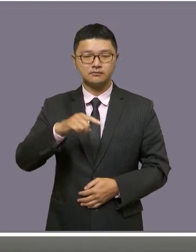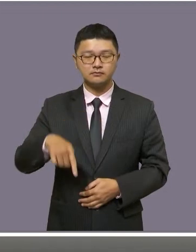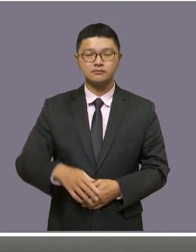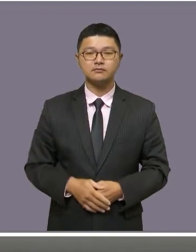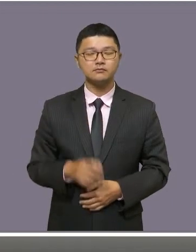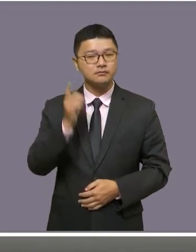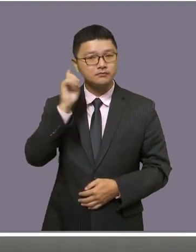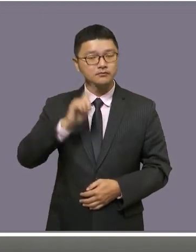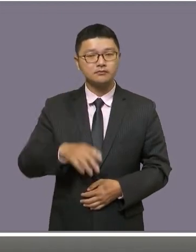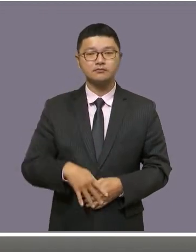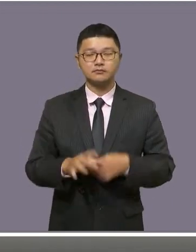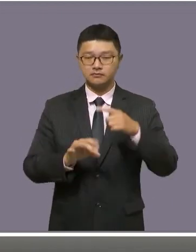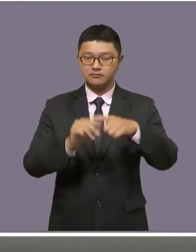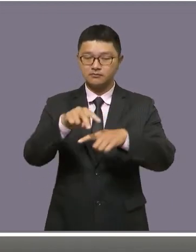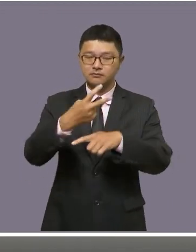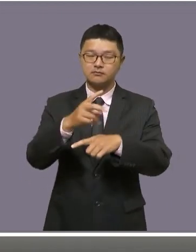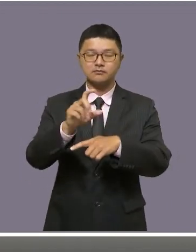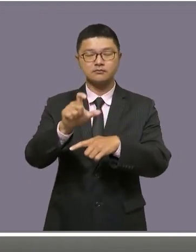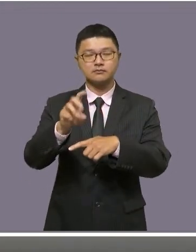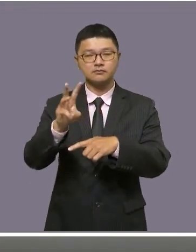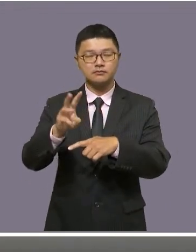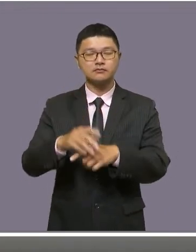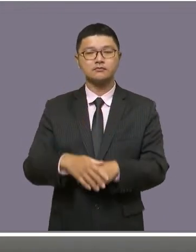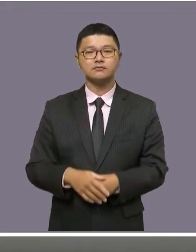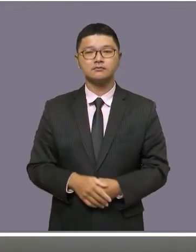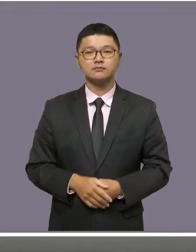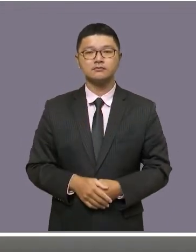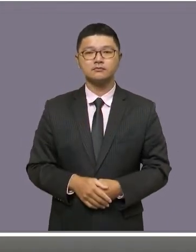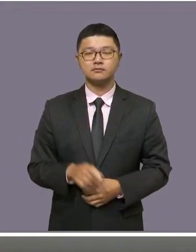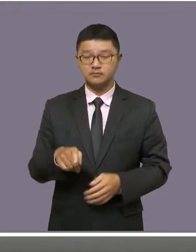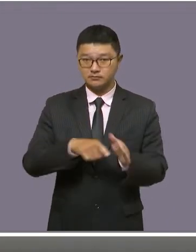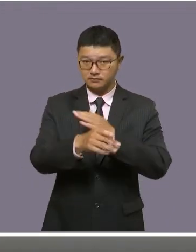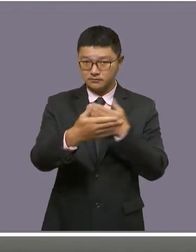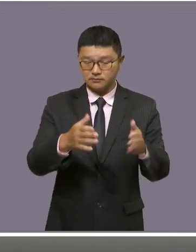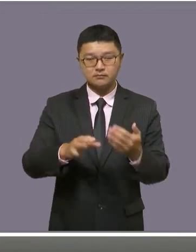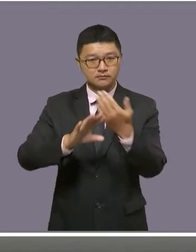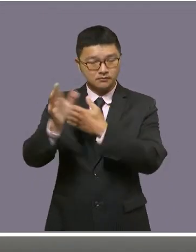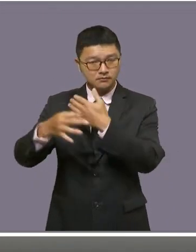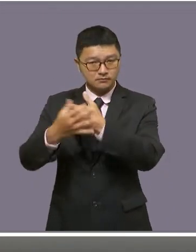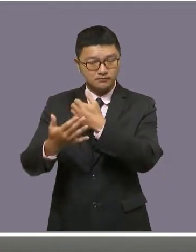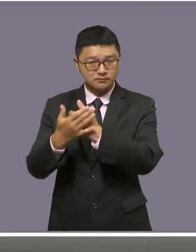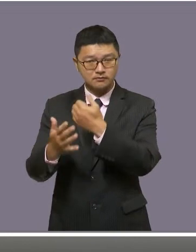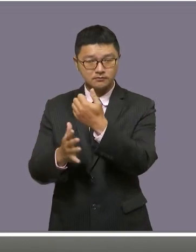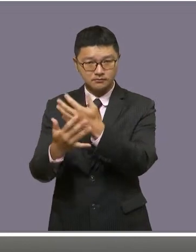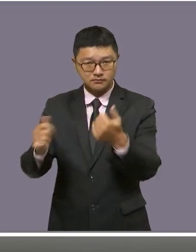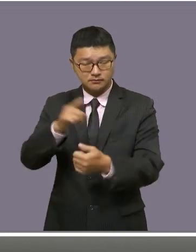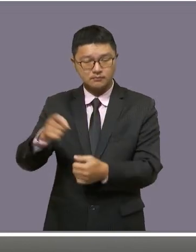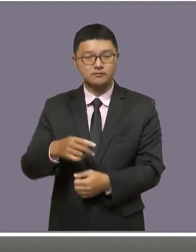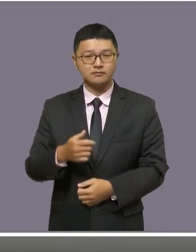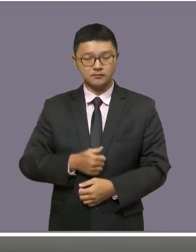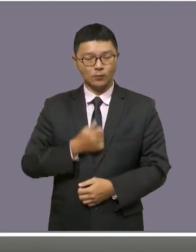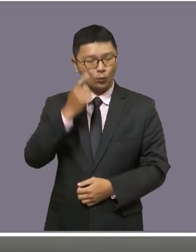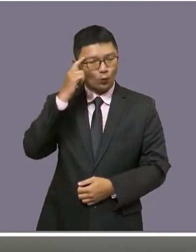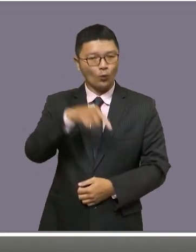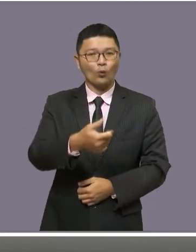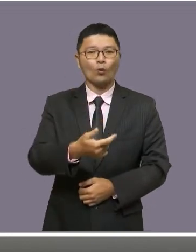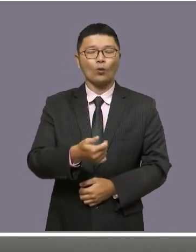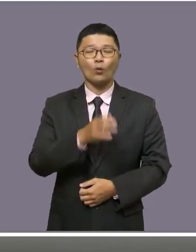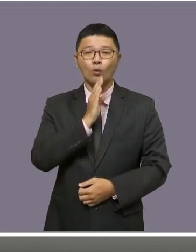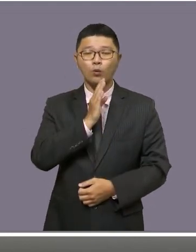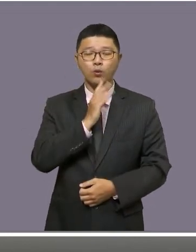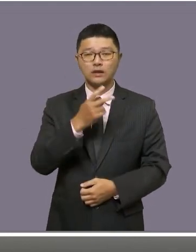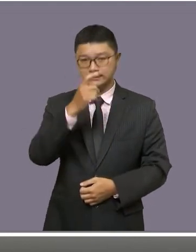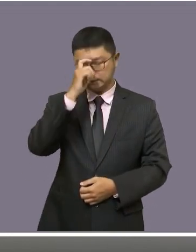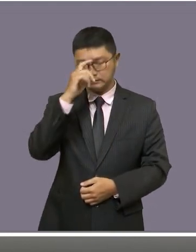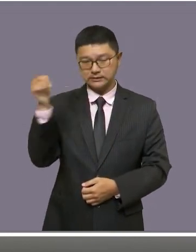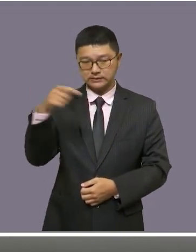到263%。那这个专班呢，受到海外侨生非常大的一个回响，他们觉得有机